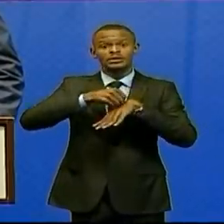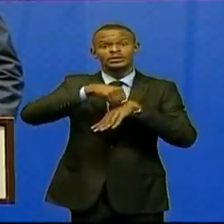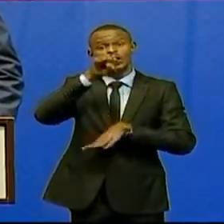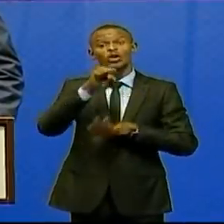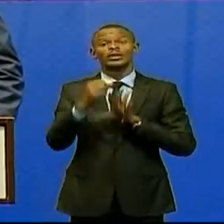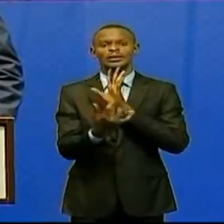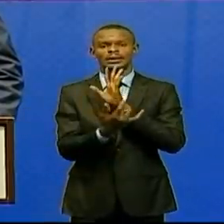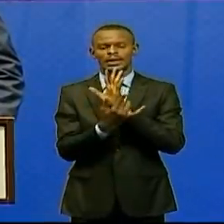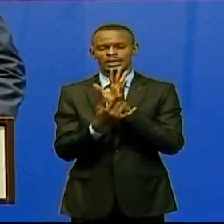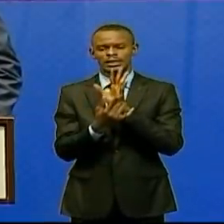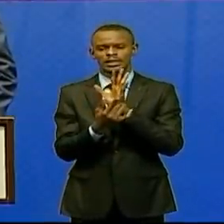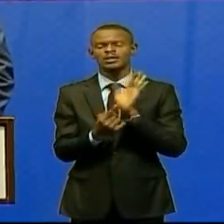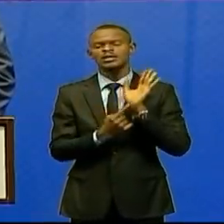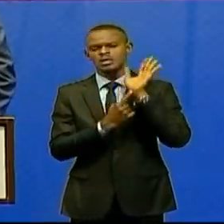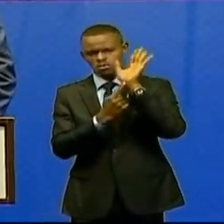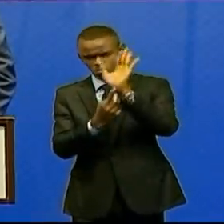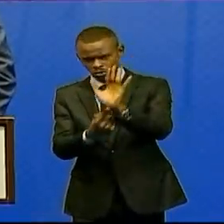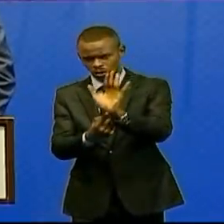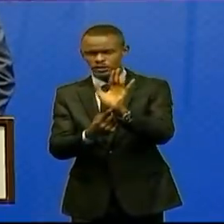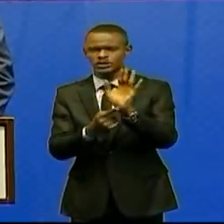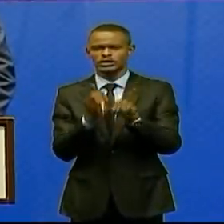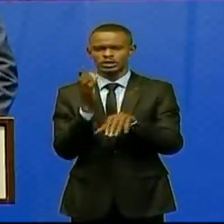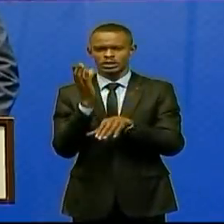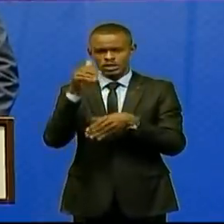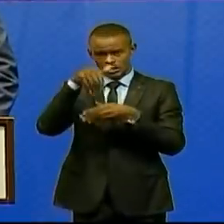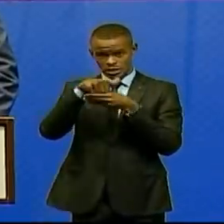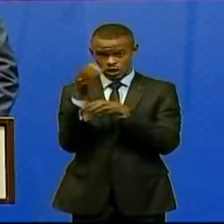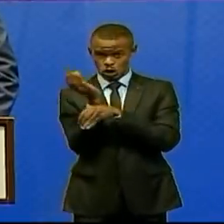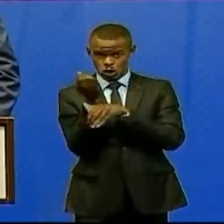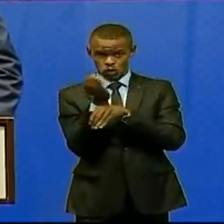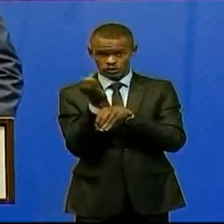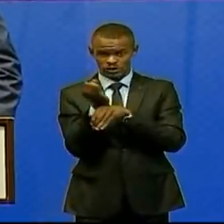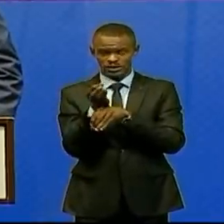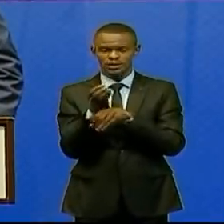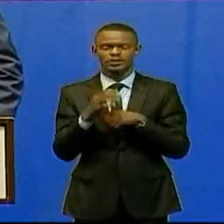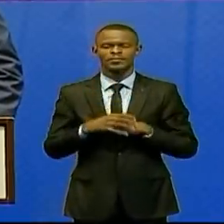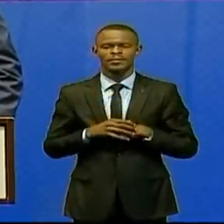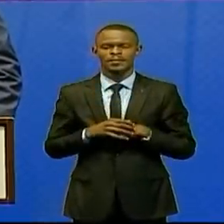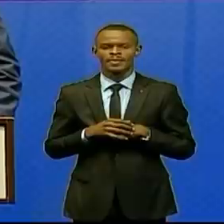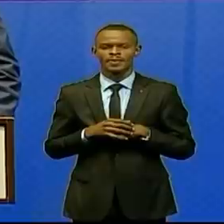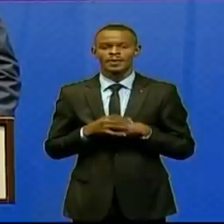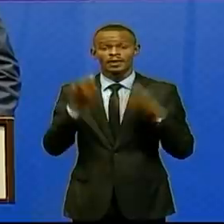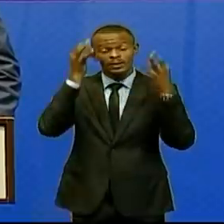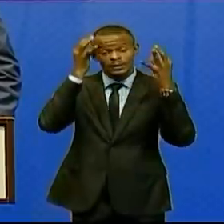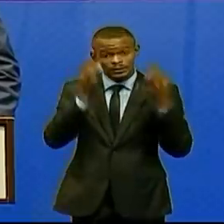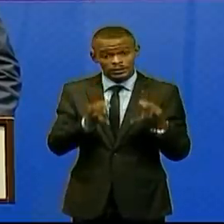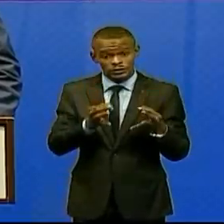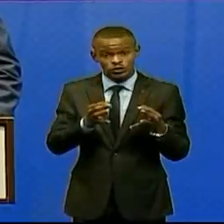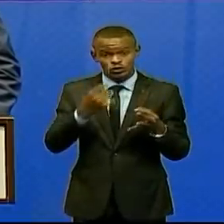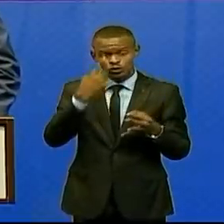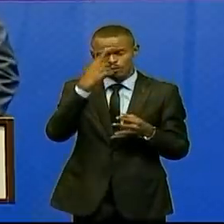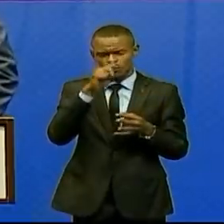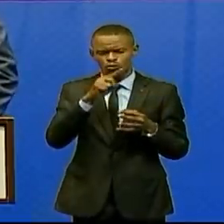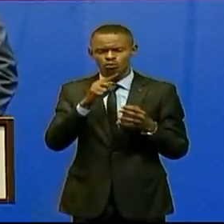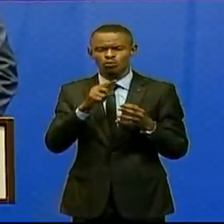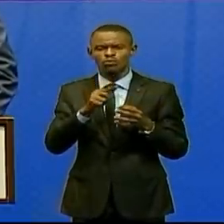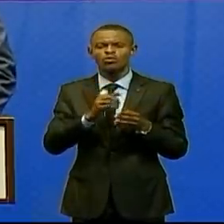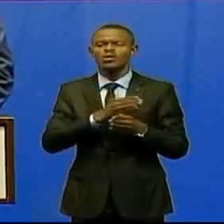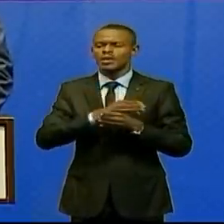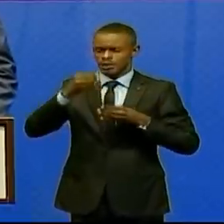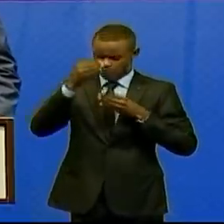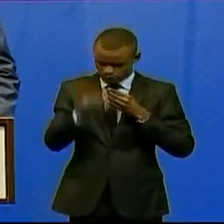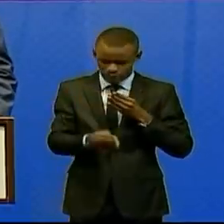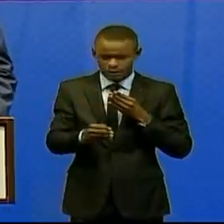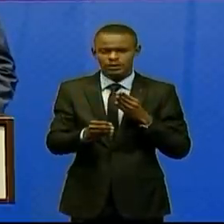besoins urgents et formulé des propositions en vue de consolider la mise en œuvre de la gratuité de l'enseignement primaire